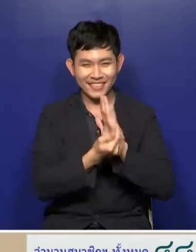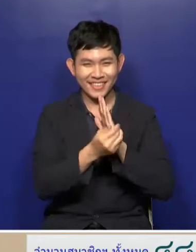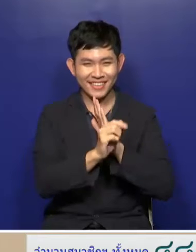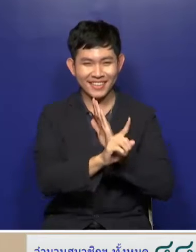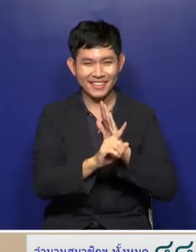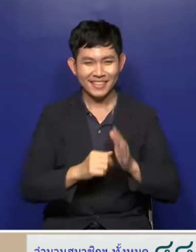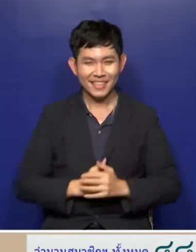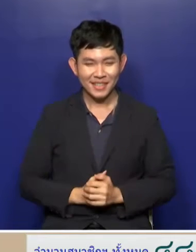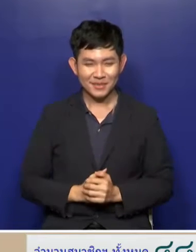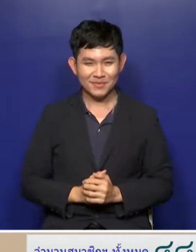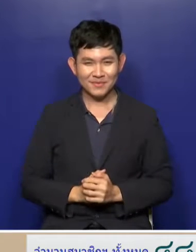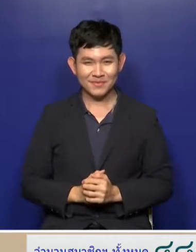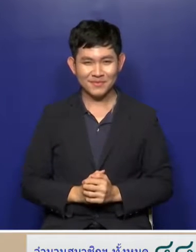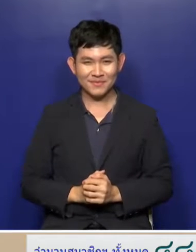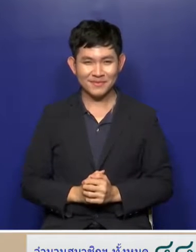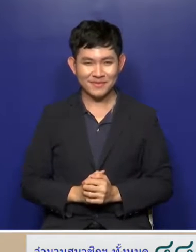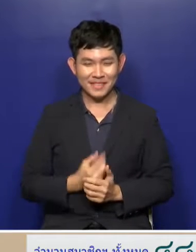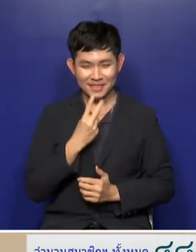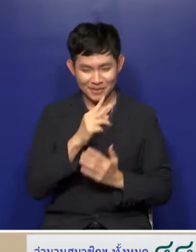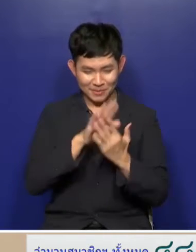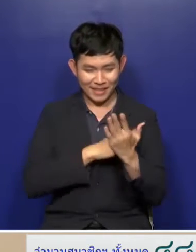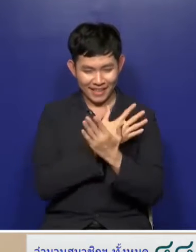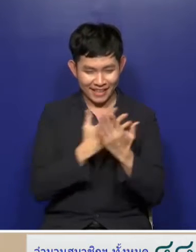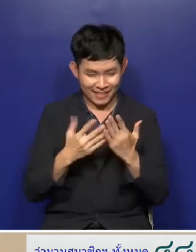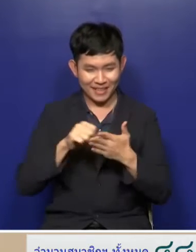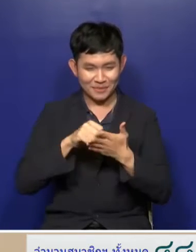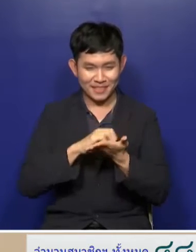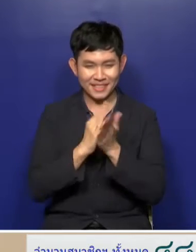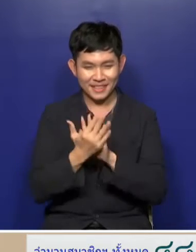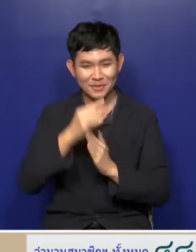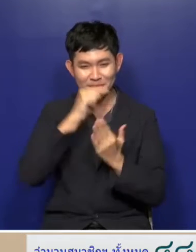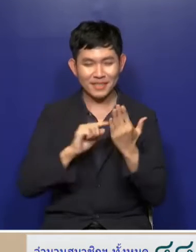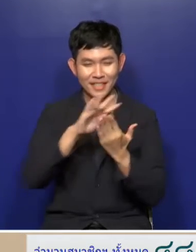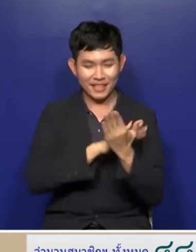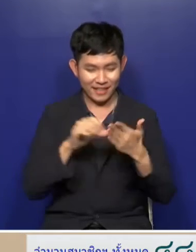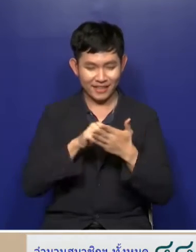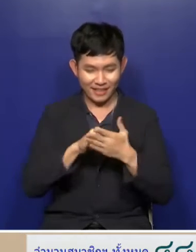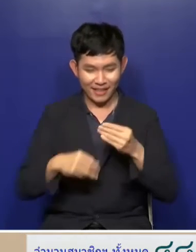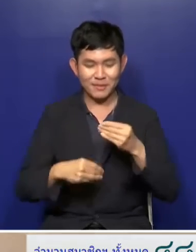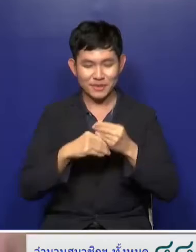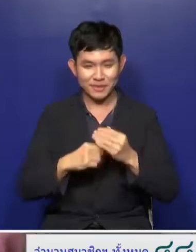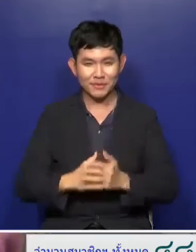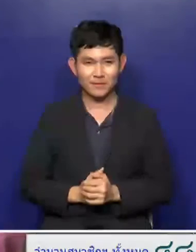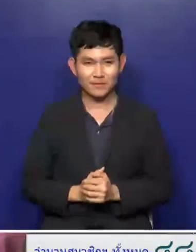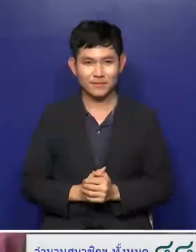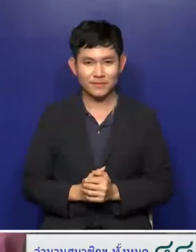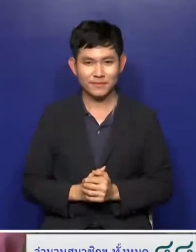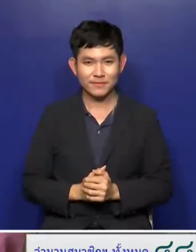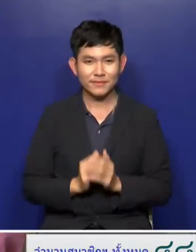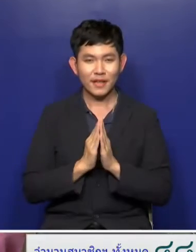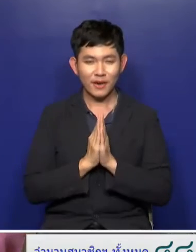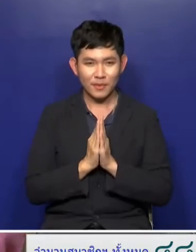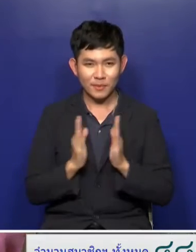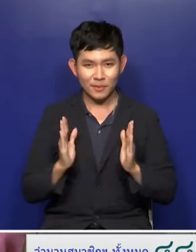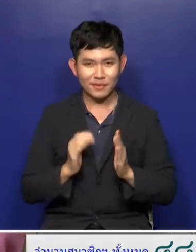บดูร่างแผนการปฤษรูปปเทศไย สบับปรับปแล้วต้ขอขอบคุณ